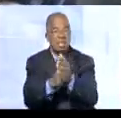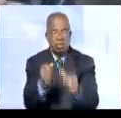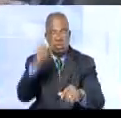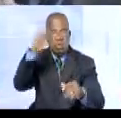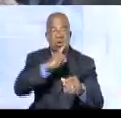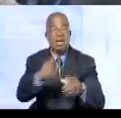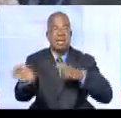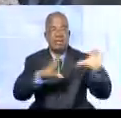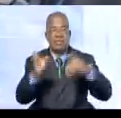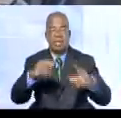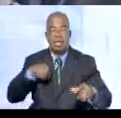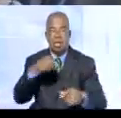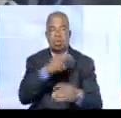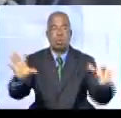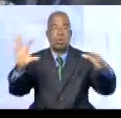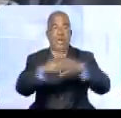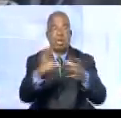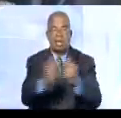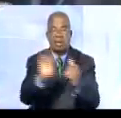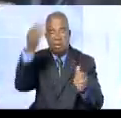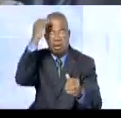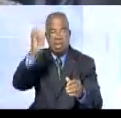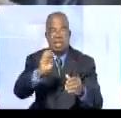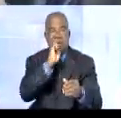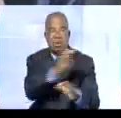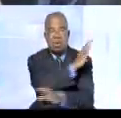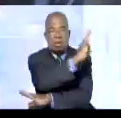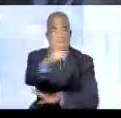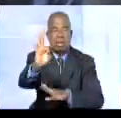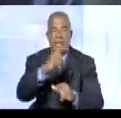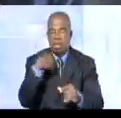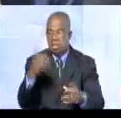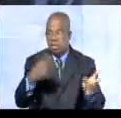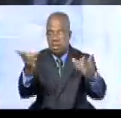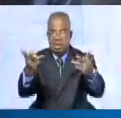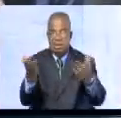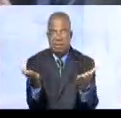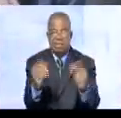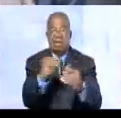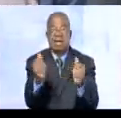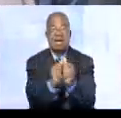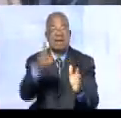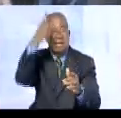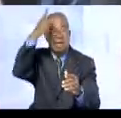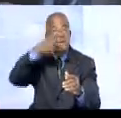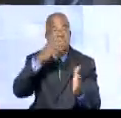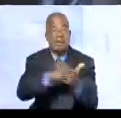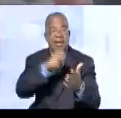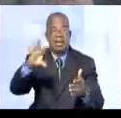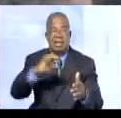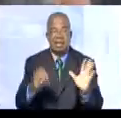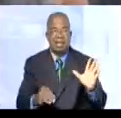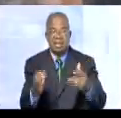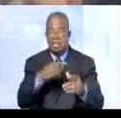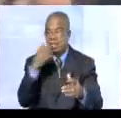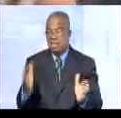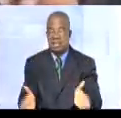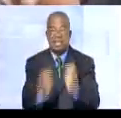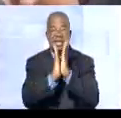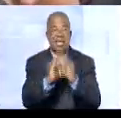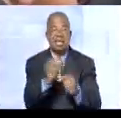des Eaux et Forêts qui veut qu'avec les COGES, on ait un établissement 5 hectares de forêt.